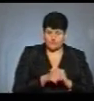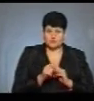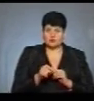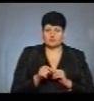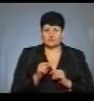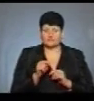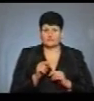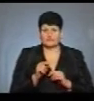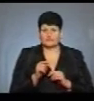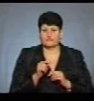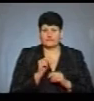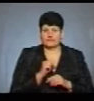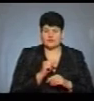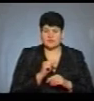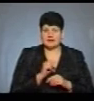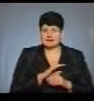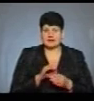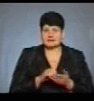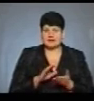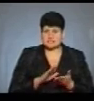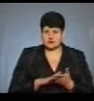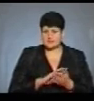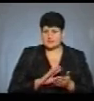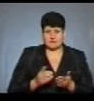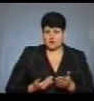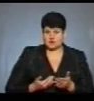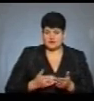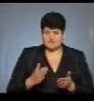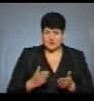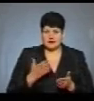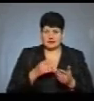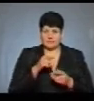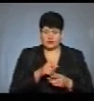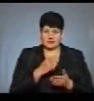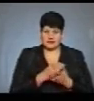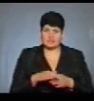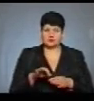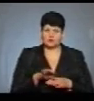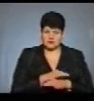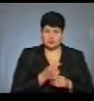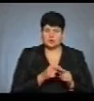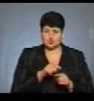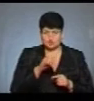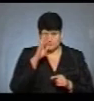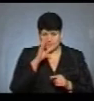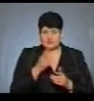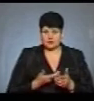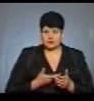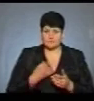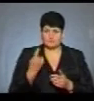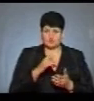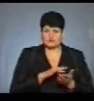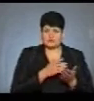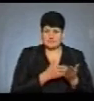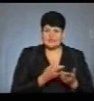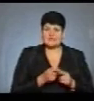хоча вона не зареєстрована і не проживає, але вона є дружиною цього чоловіка, який проживає в обласному центрі.